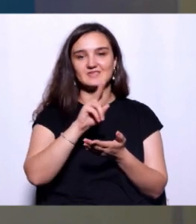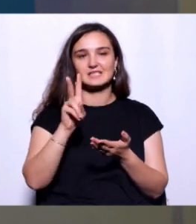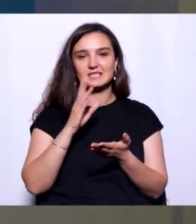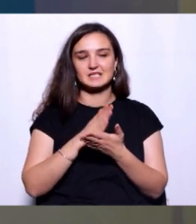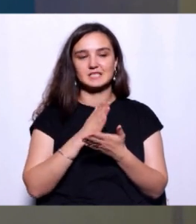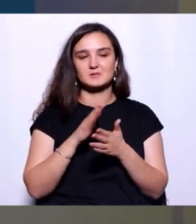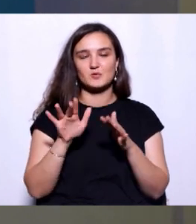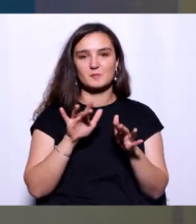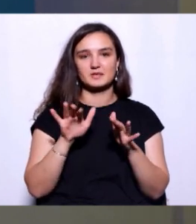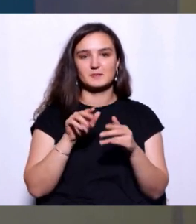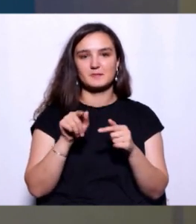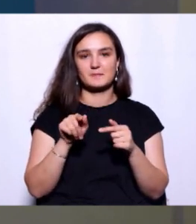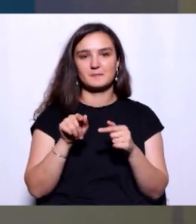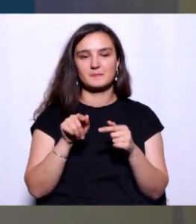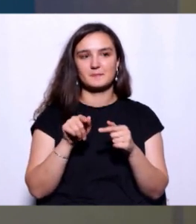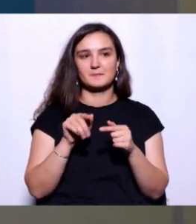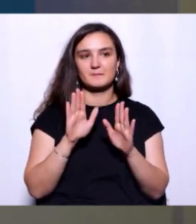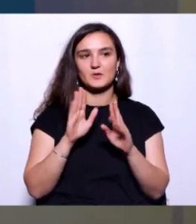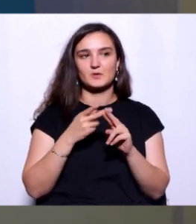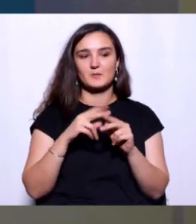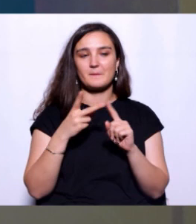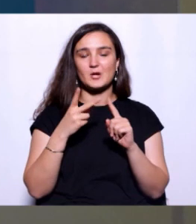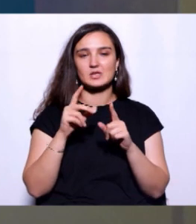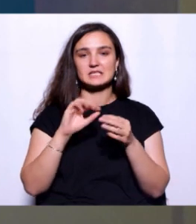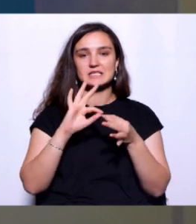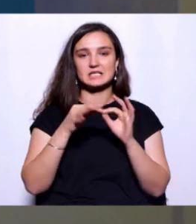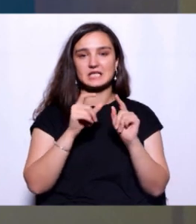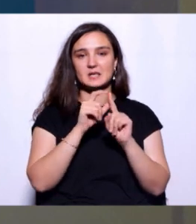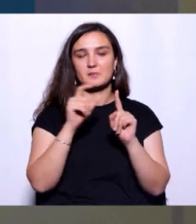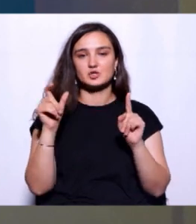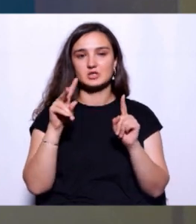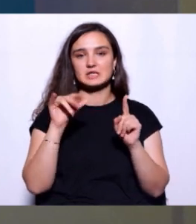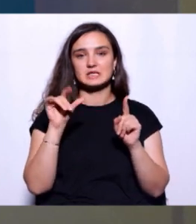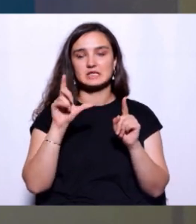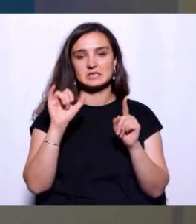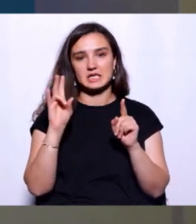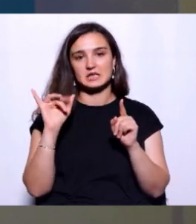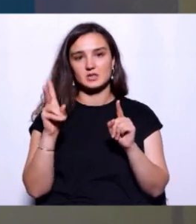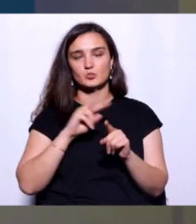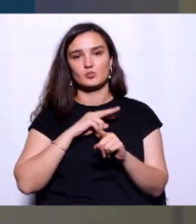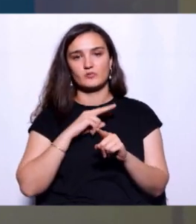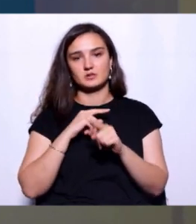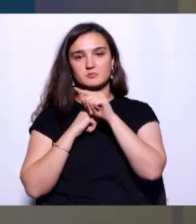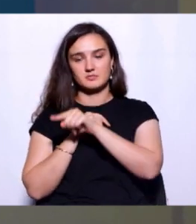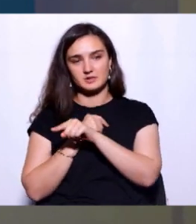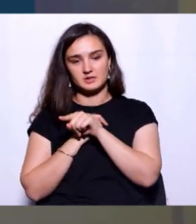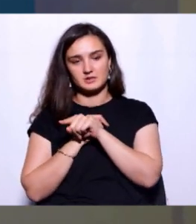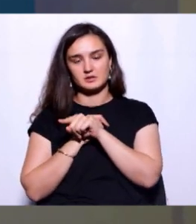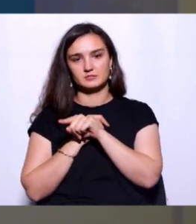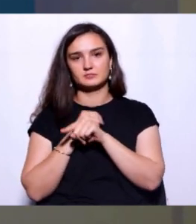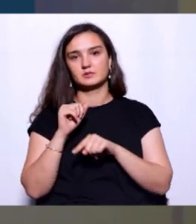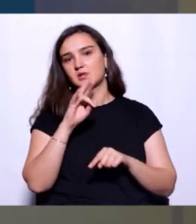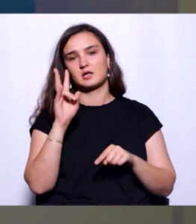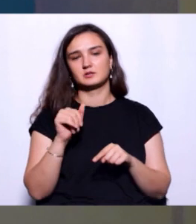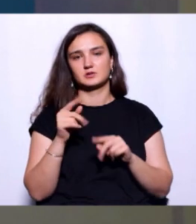ვისკენაც არის მოქმედება მიმართული. ხოლო მეორე წინადადებაში Lisa and Nick love her,